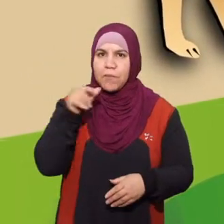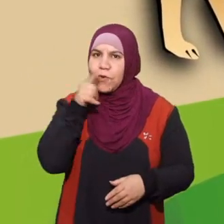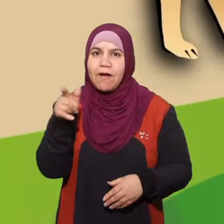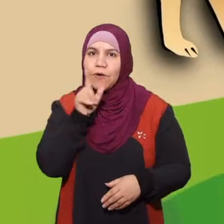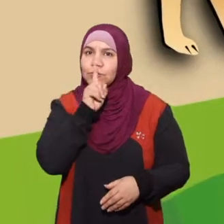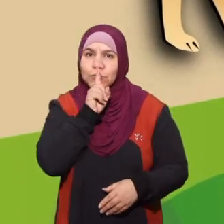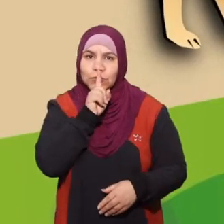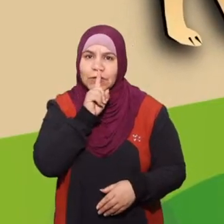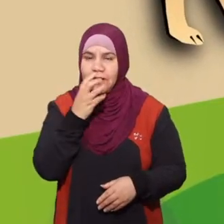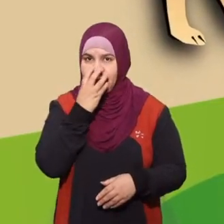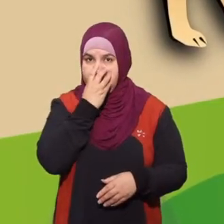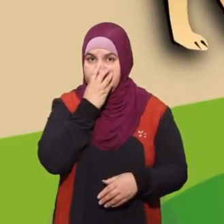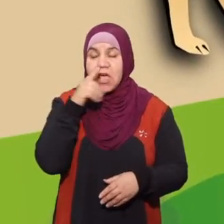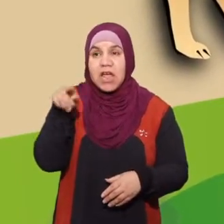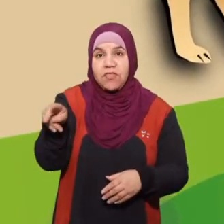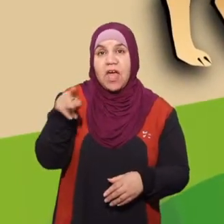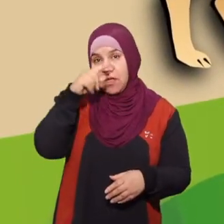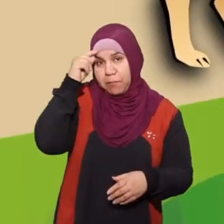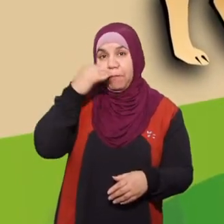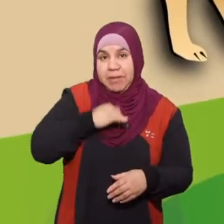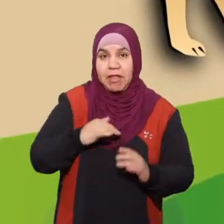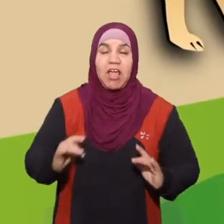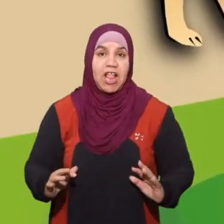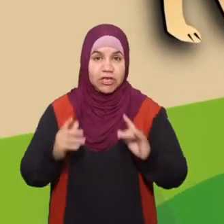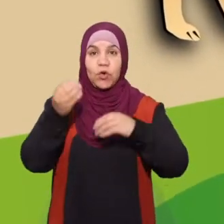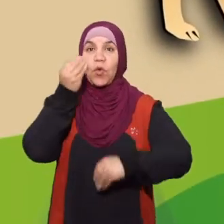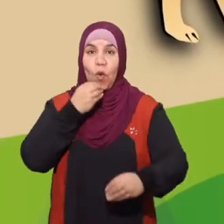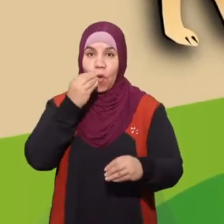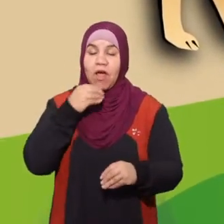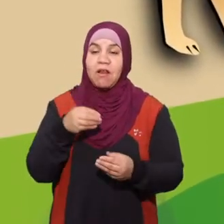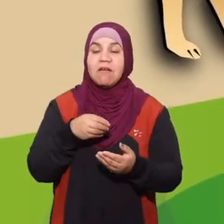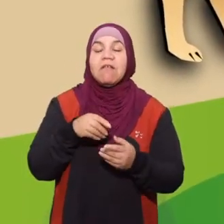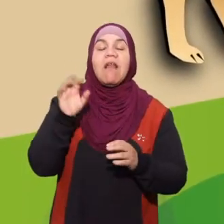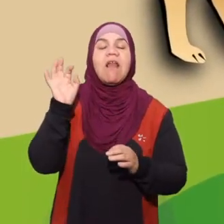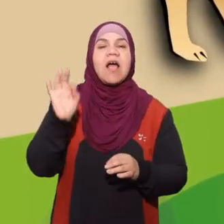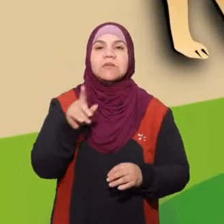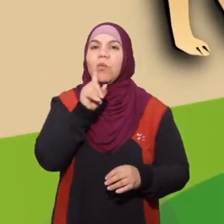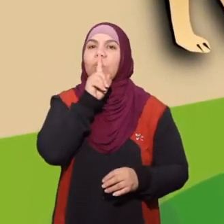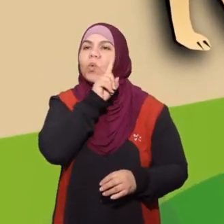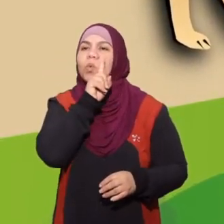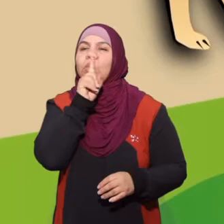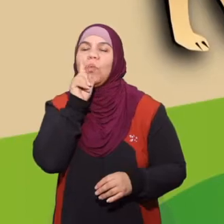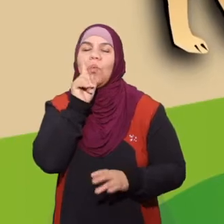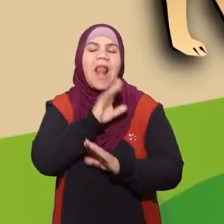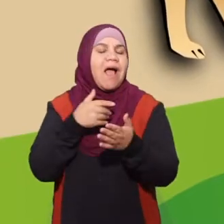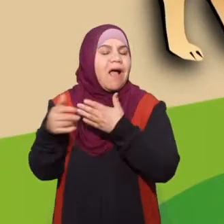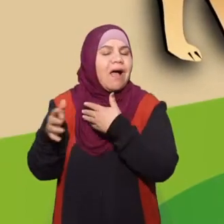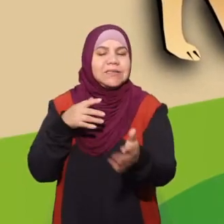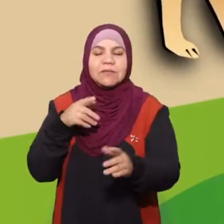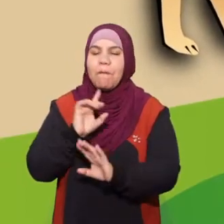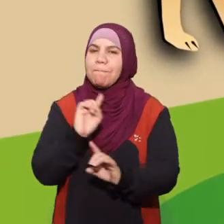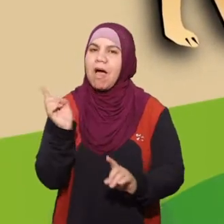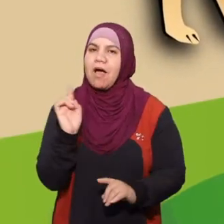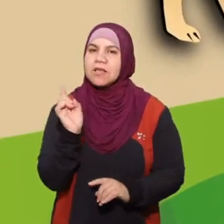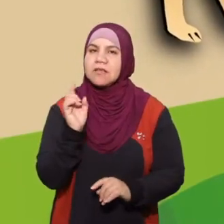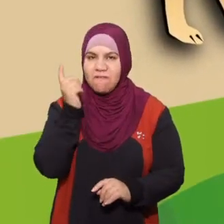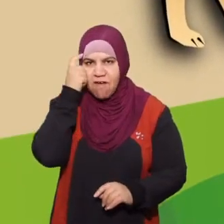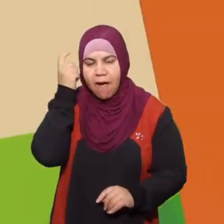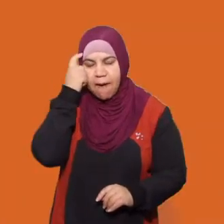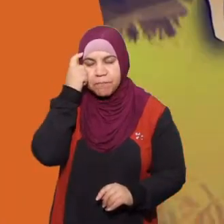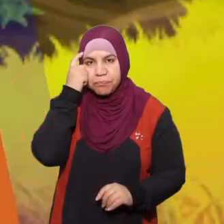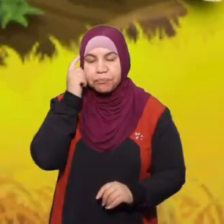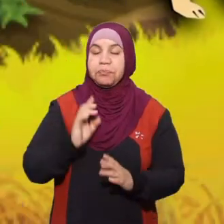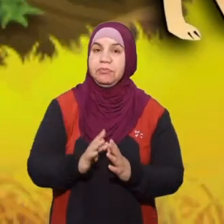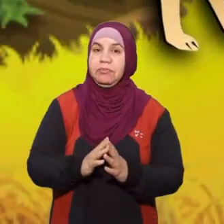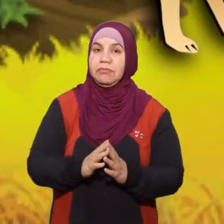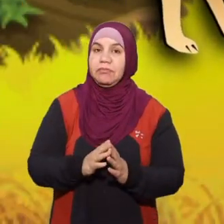صديقي، إذا أردت أن تعيش هنا وتأكل رزقك فعليك ألا تتدخل فيما لا يخصك. في يوم